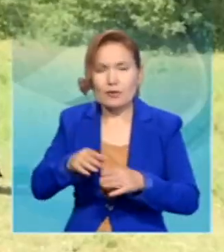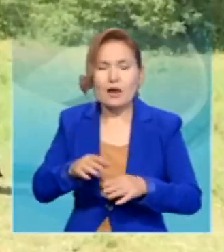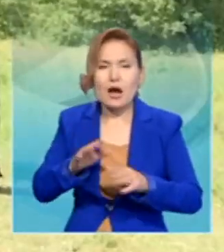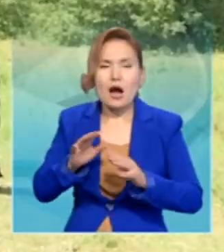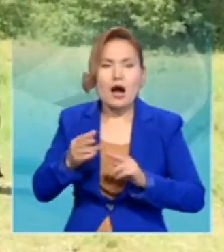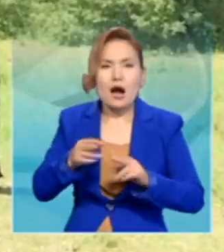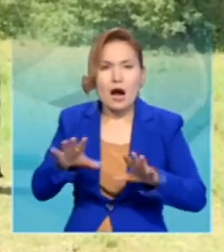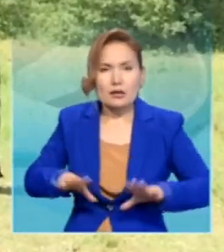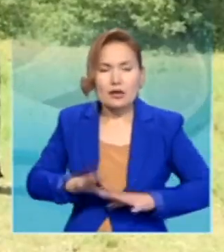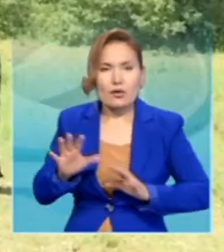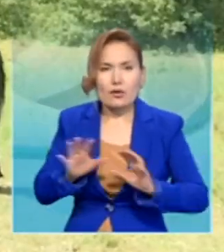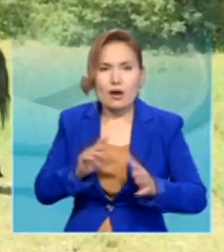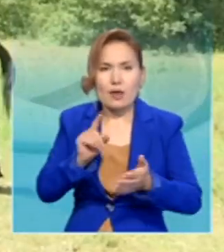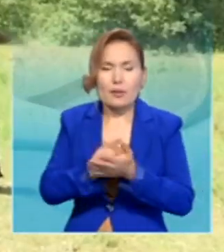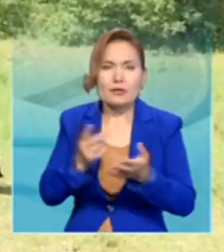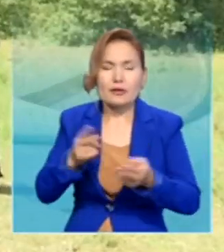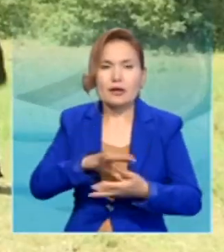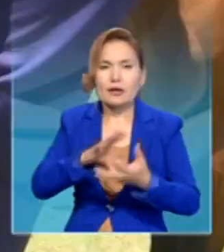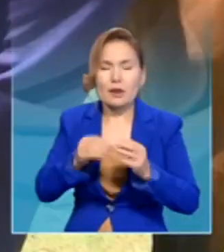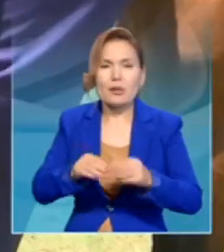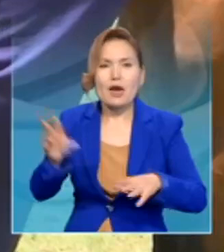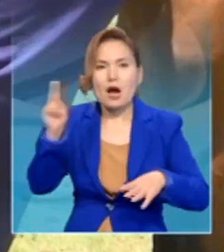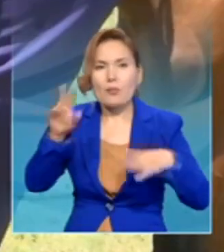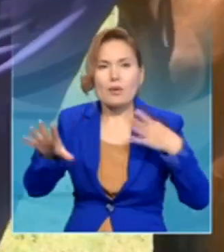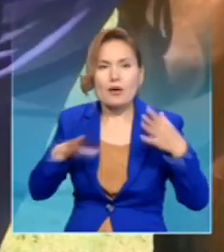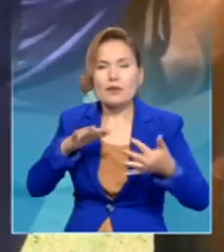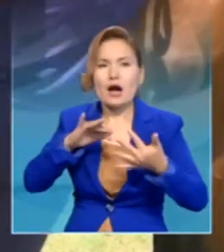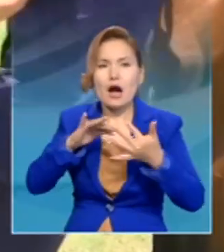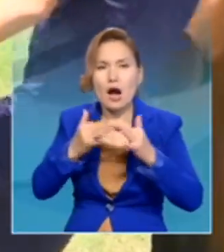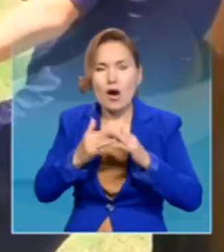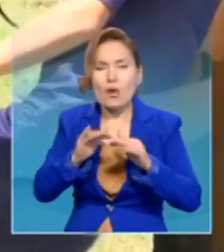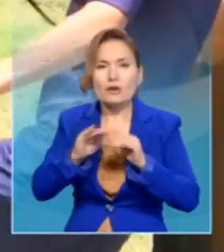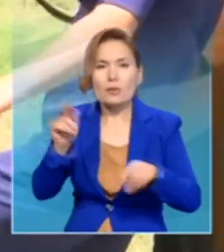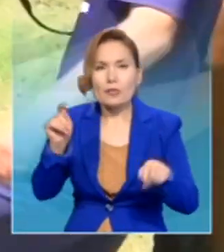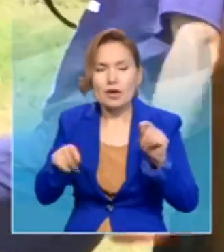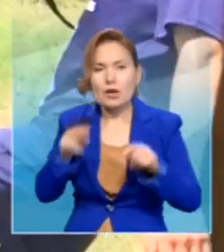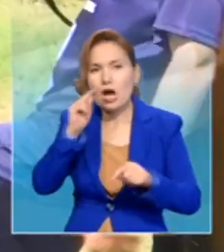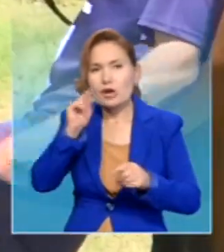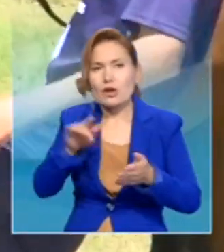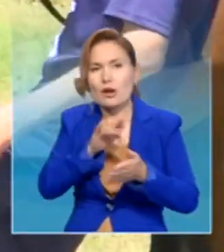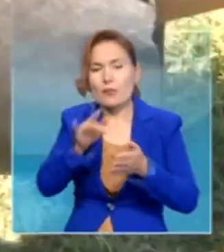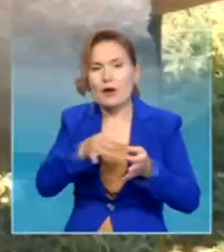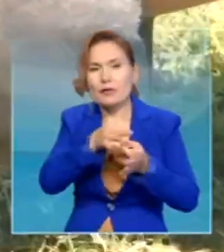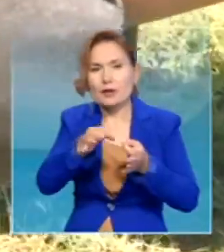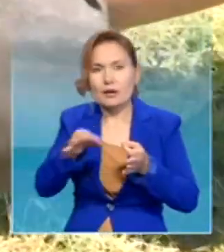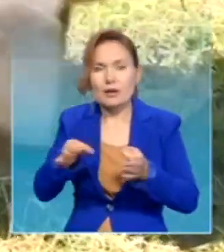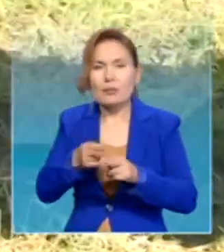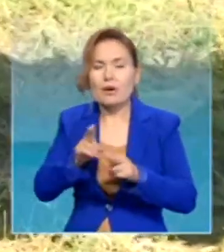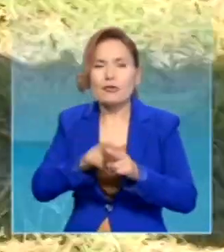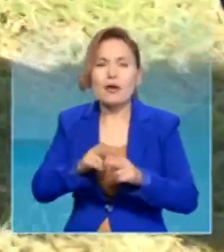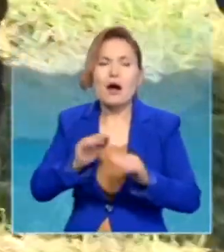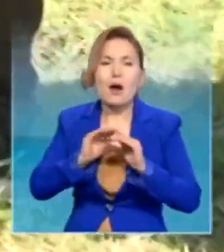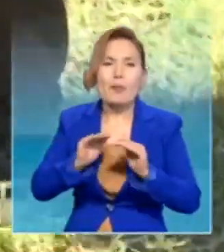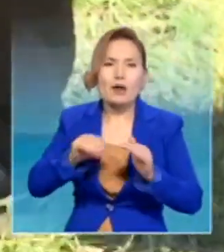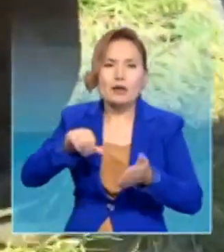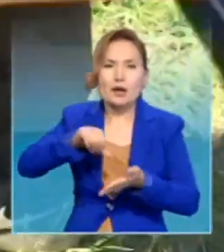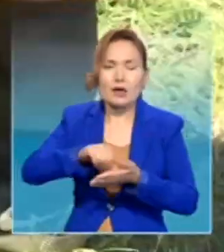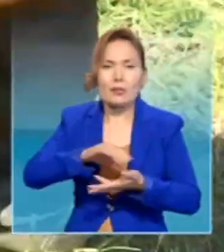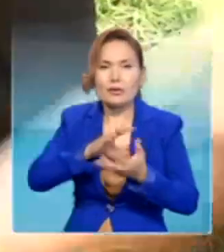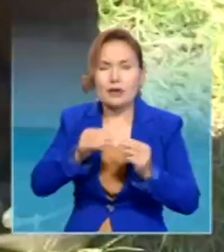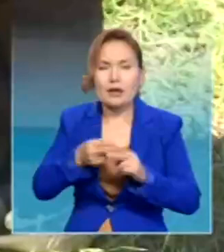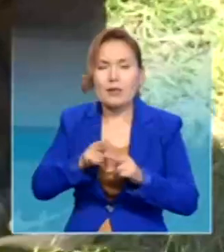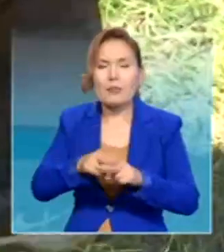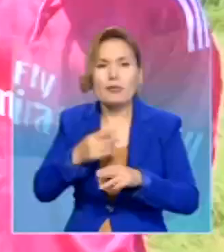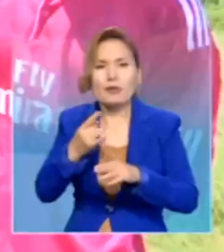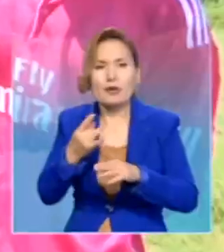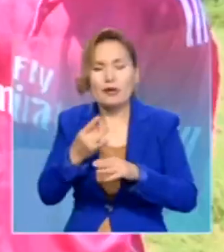Төлеби ауданының Қаратөбе ауылында өтетін жаттығуға ауыл балаларынан бөлек Шымкент пен Леңгір қалаларынан жеткіншектер де қатысады. Бұл